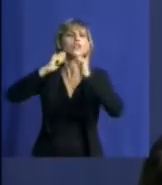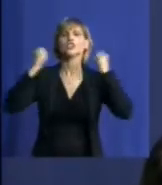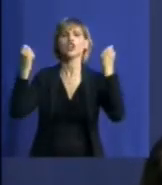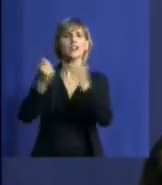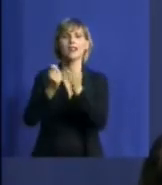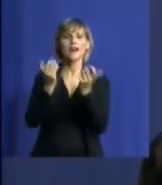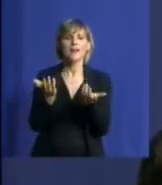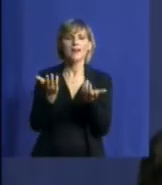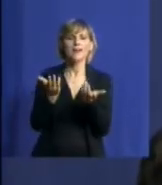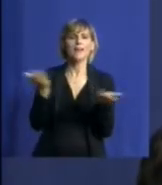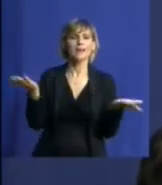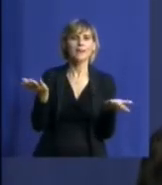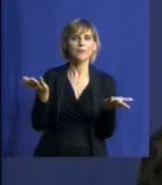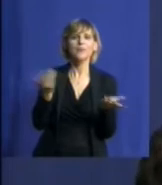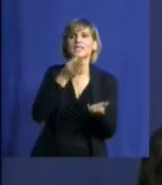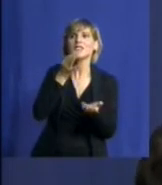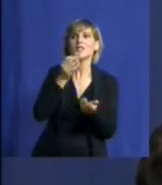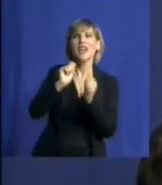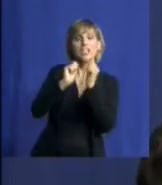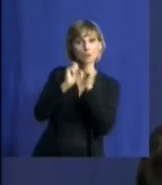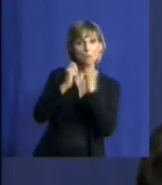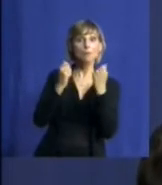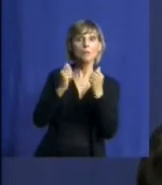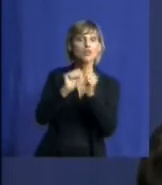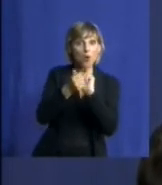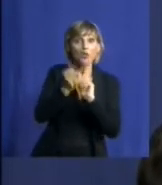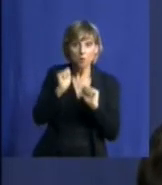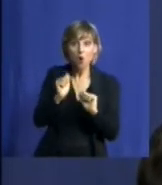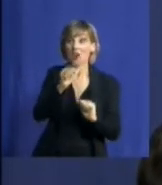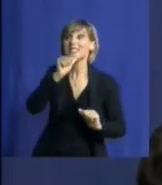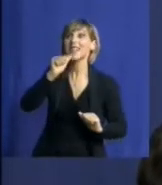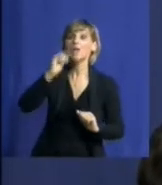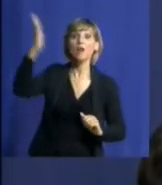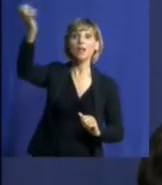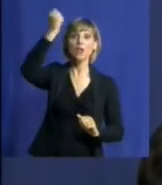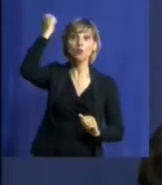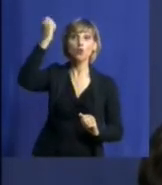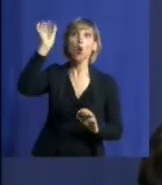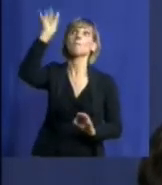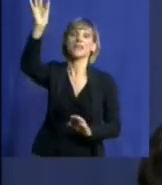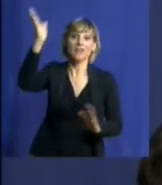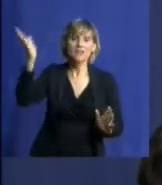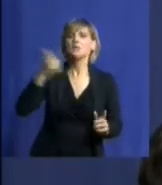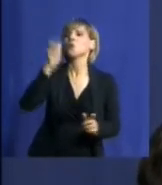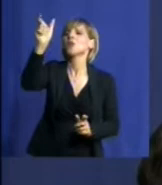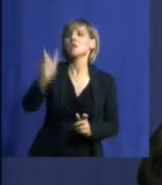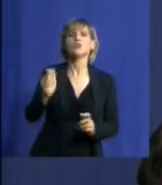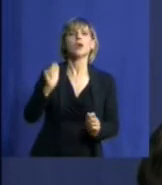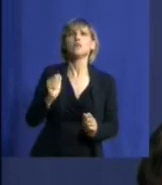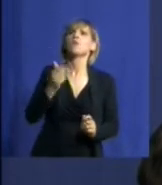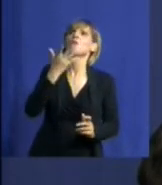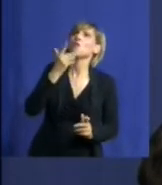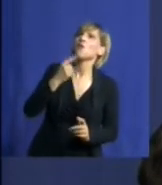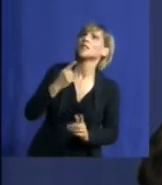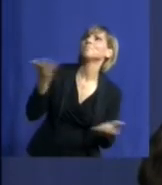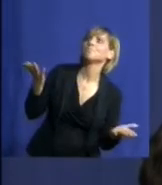sé, cioè può essere proprio un mezzo per raggiungere un fine, una possibilità che una persona può avere per raggiungere un